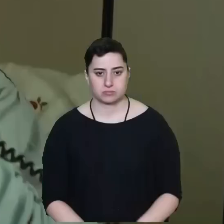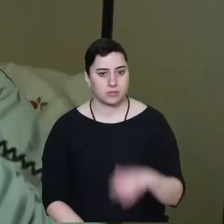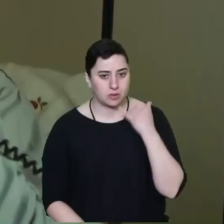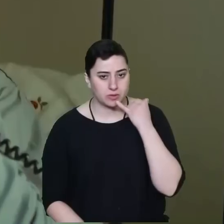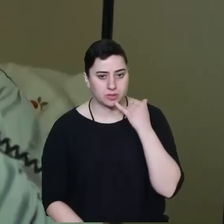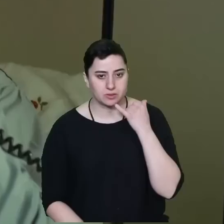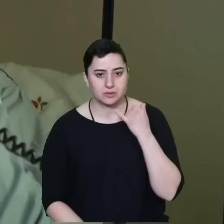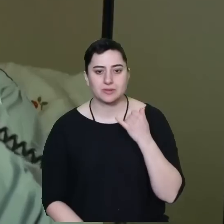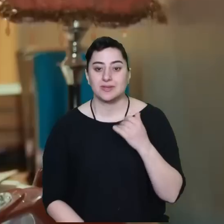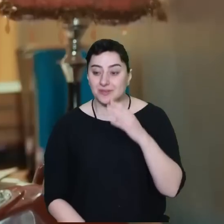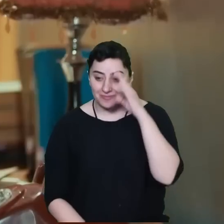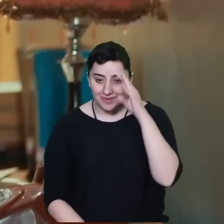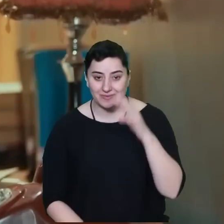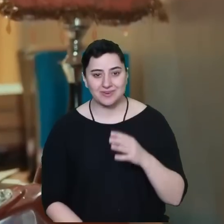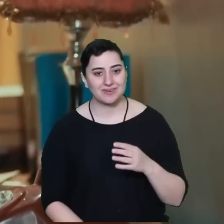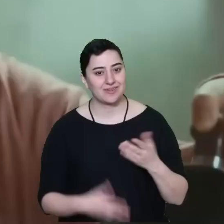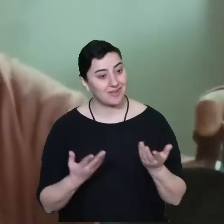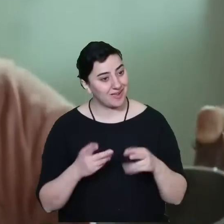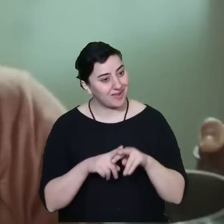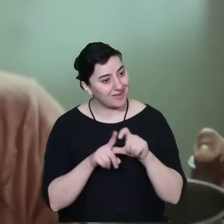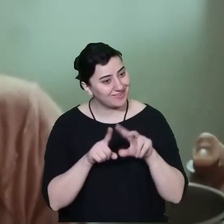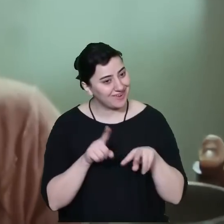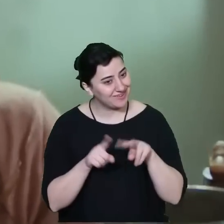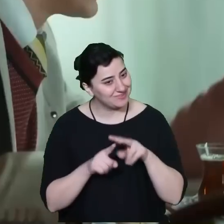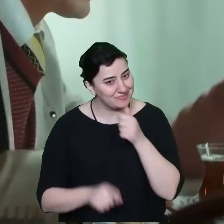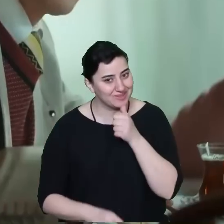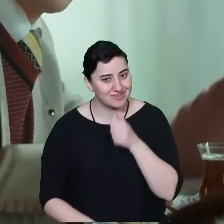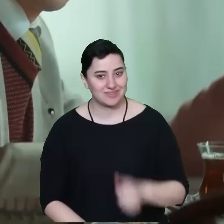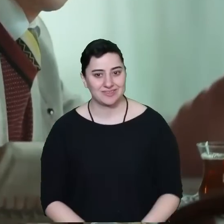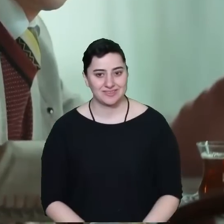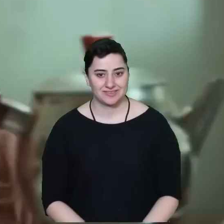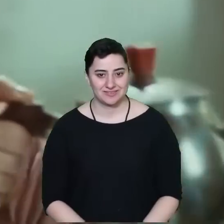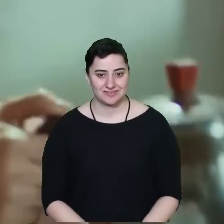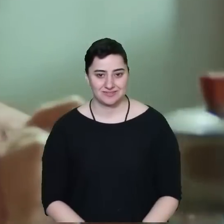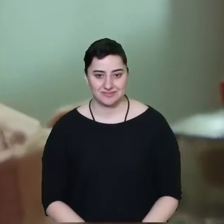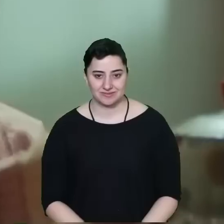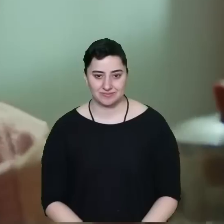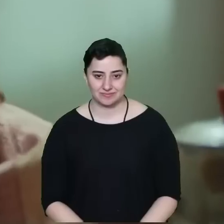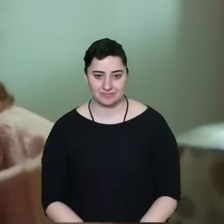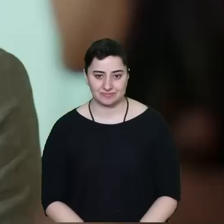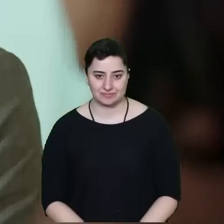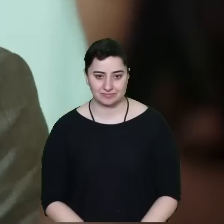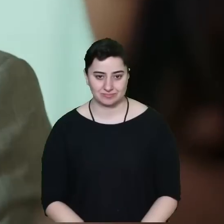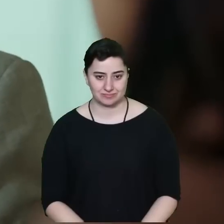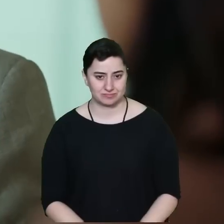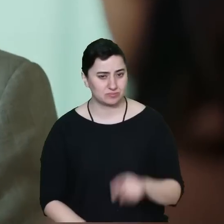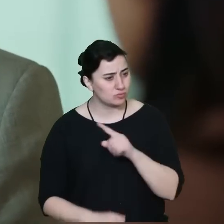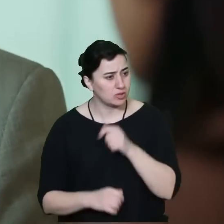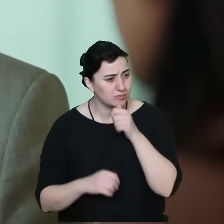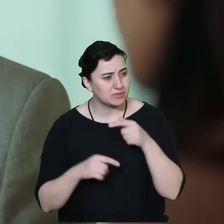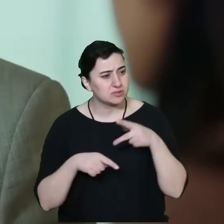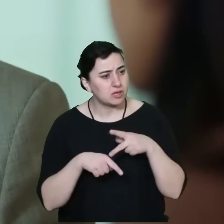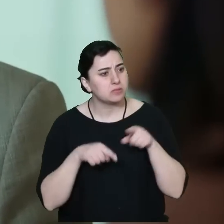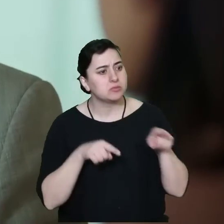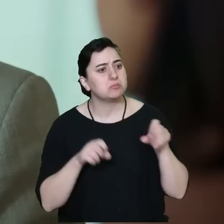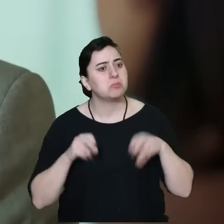Alo. Merhaba. Aa, Adnan Bey. Hoşnutsuz döndü bakışları. Bu adam Zehra'nın peşini bırakacak